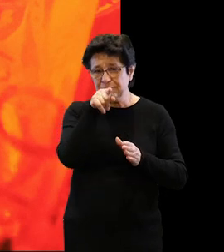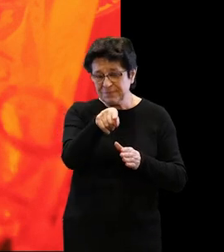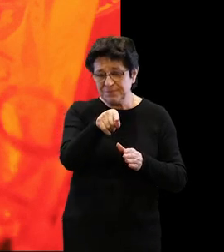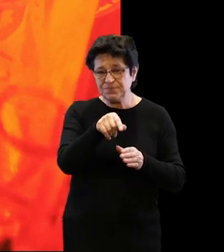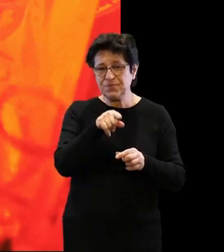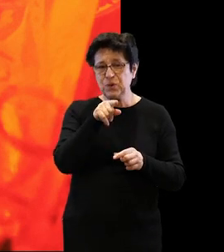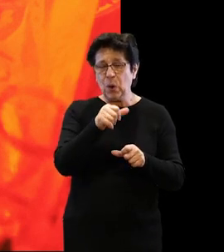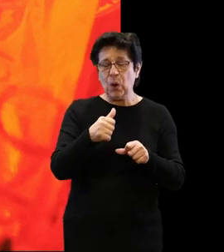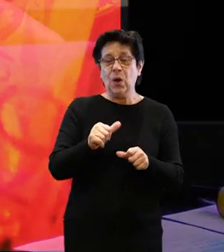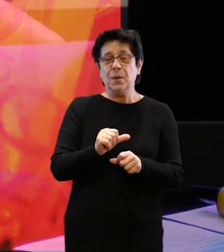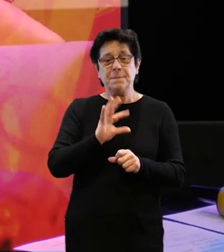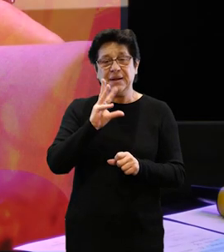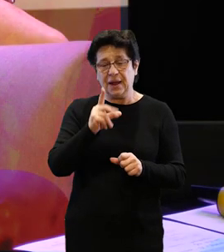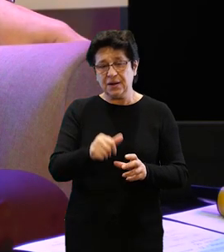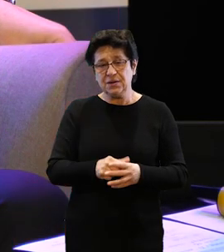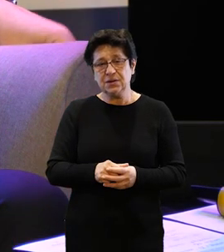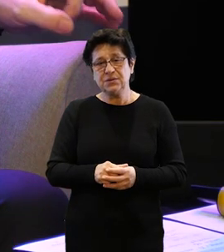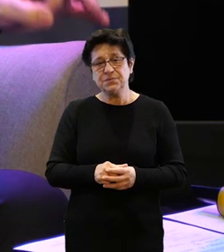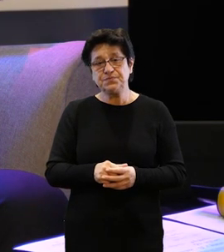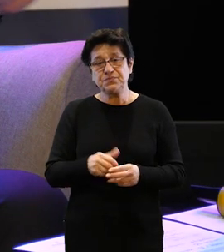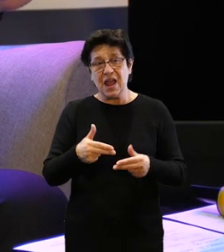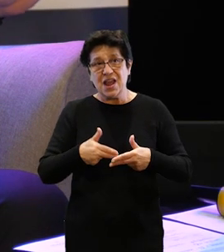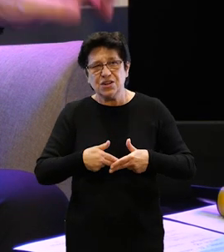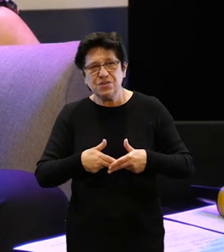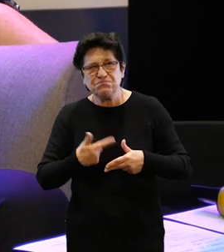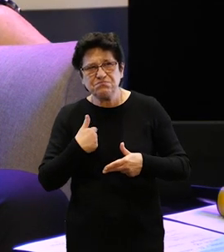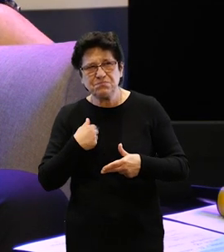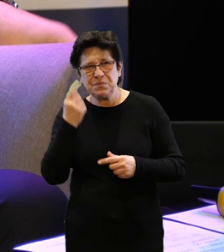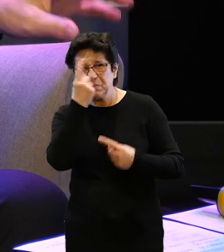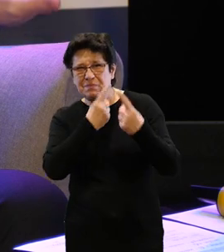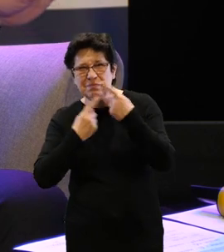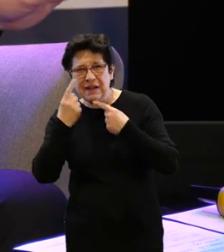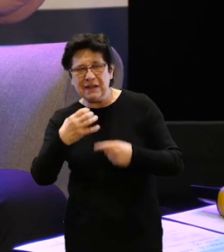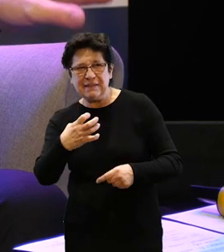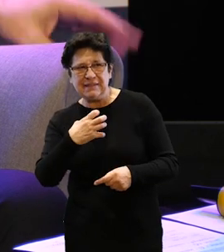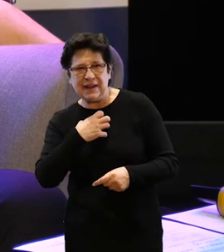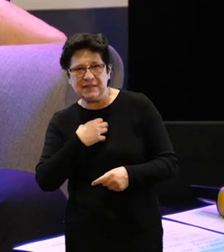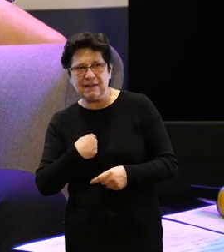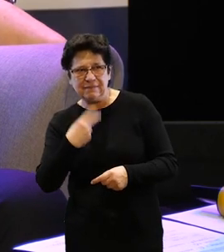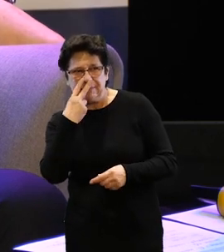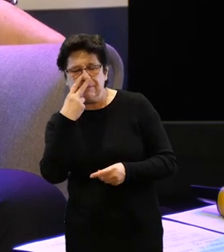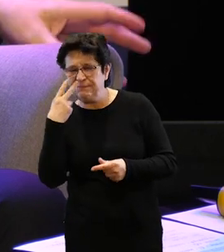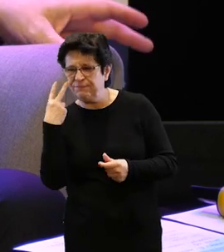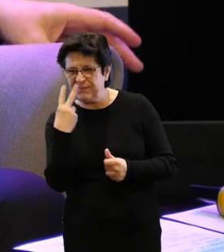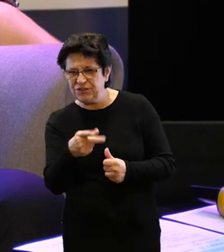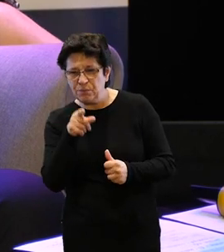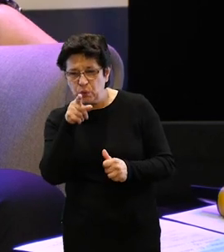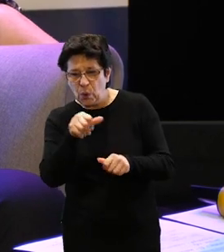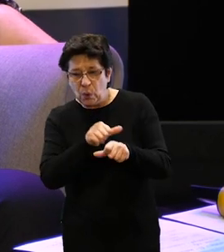nowoczesnej biblioteki publicznej ale dzięki zacięciu dyrekcji widzimy tu sporo akcentów z